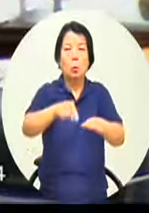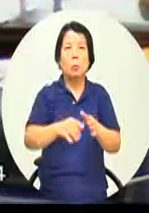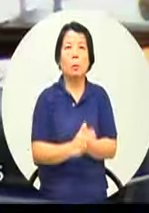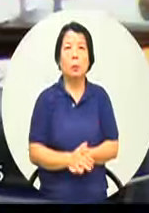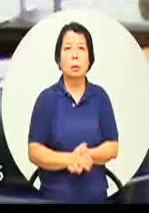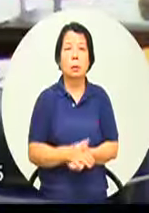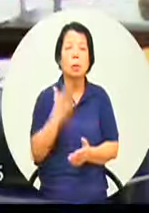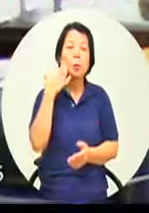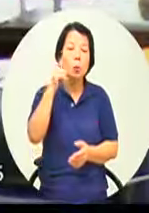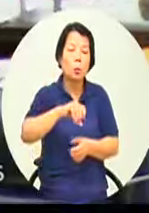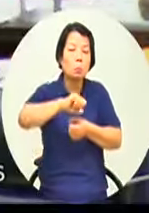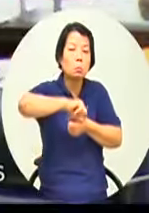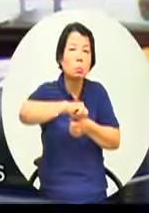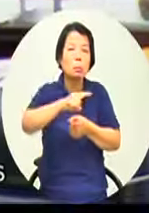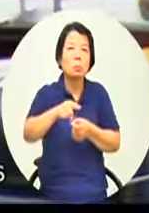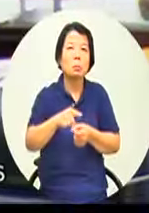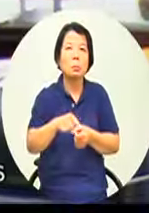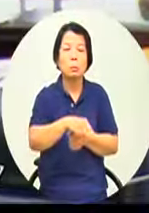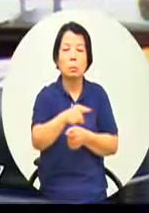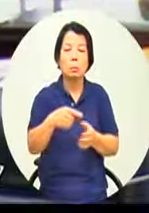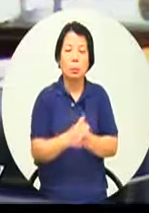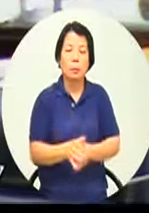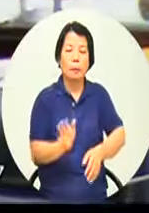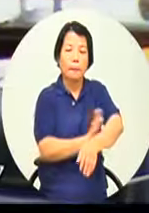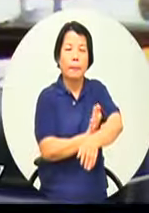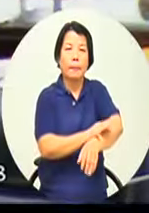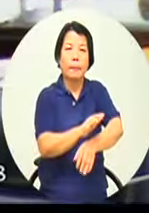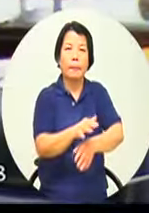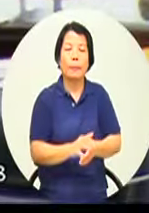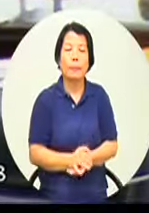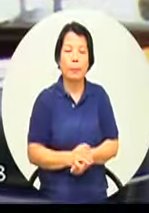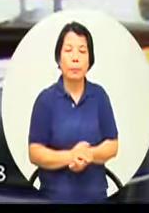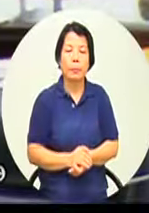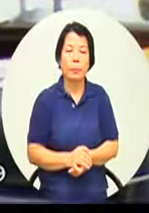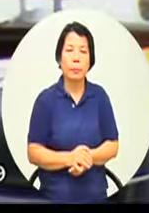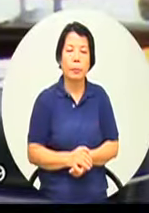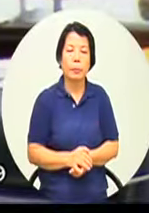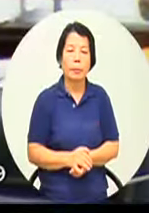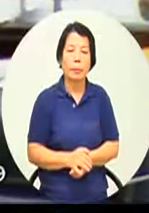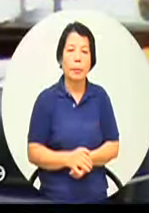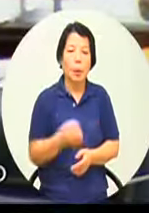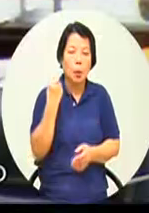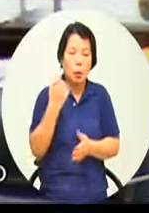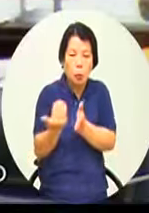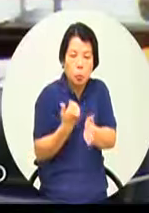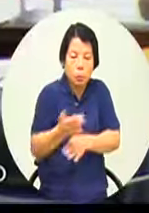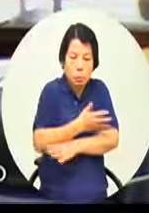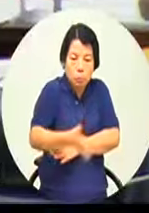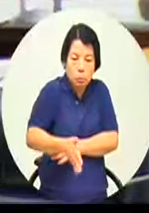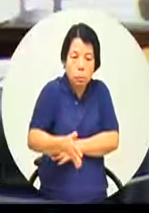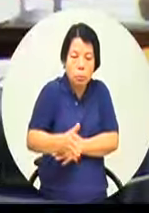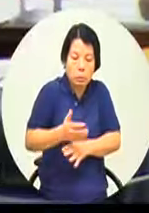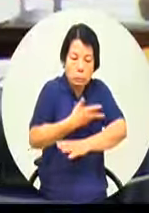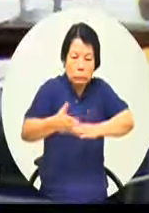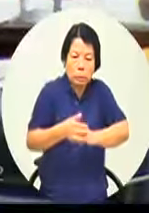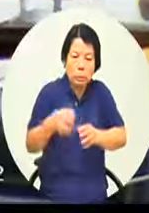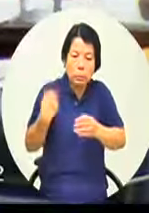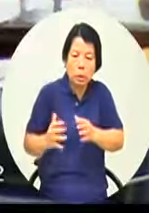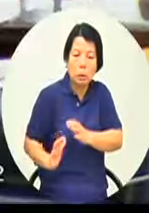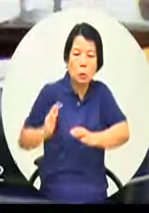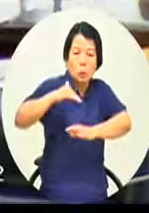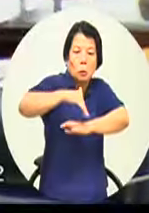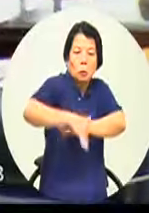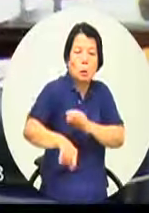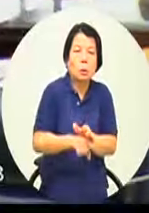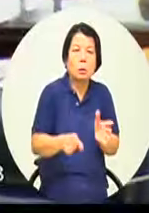迄哪个加上伊遐的边遐条叫什么啊？前镇溪啊，什么鬼？遐哪个倒灌起来？因为之前办发生他们那